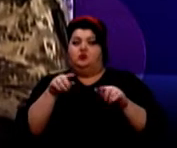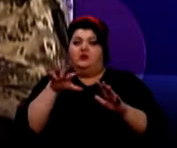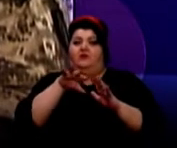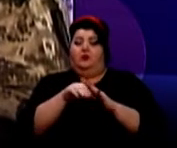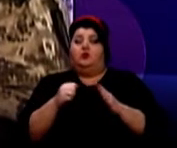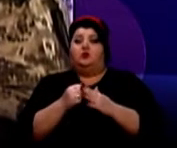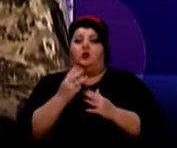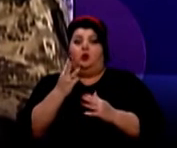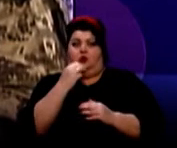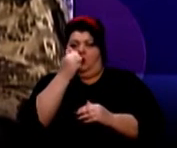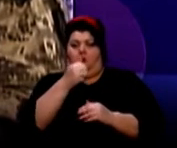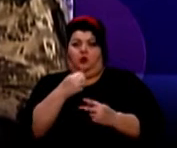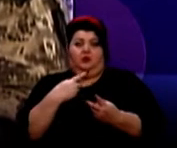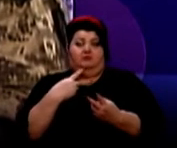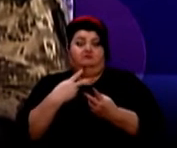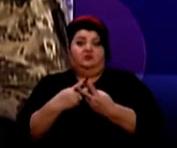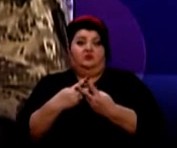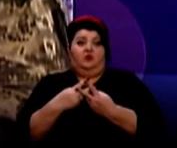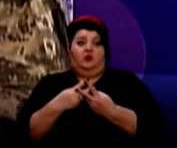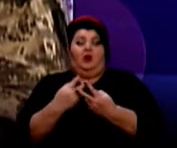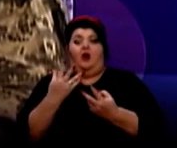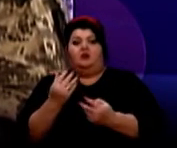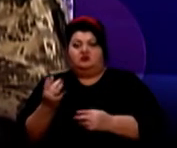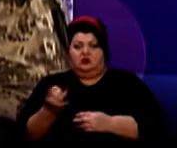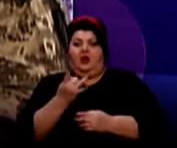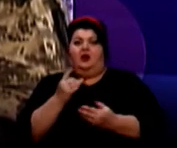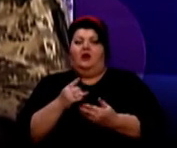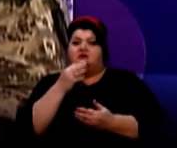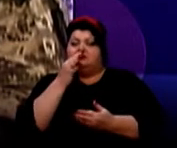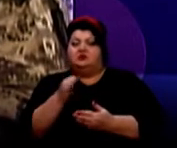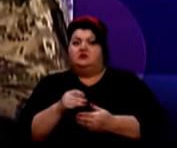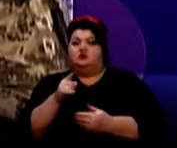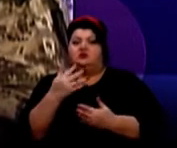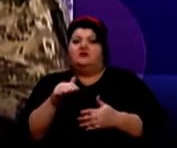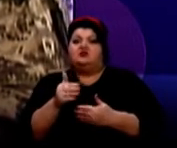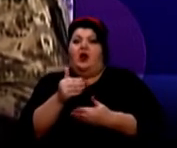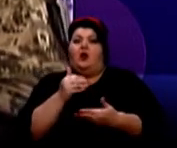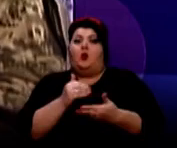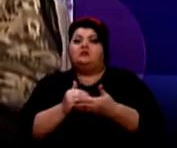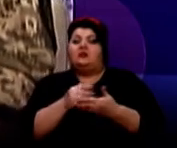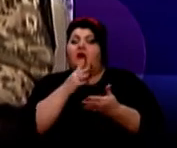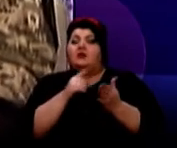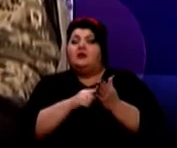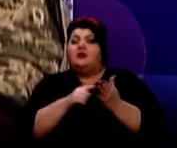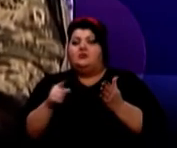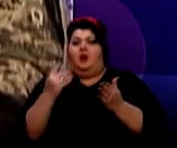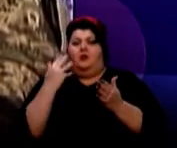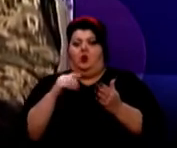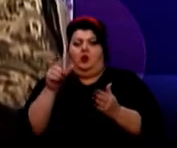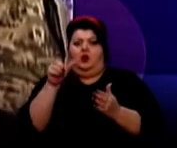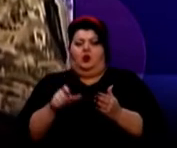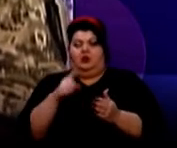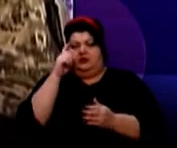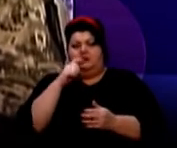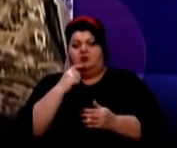років обмеження волі. Але ще раз скажу, це вже останній етап, коли громадянин не